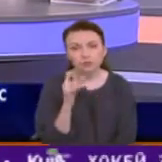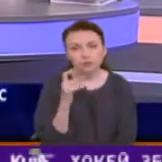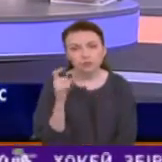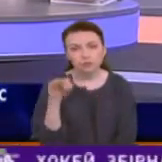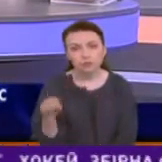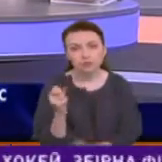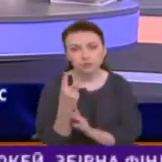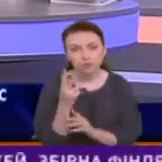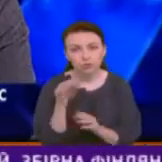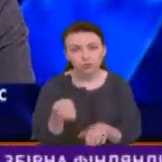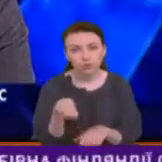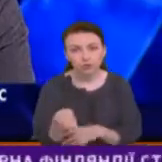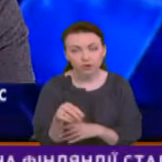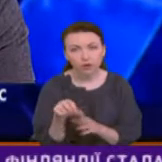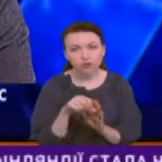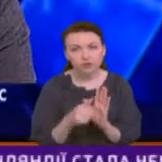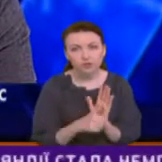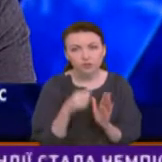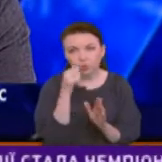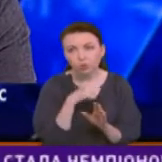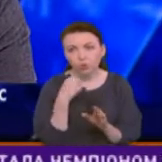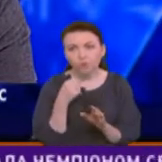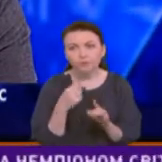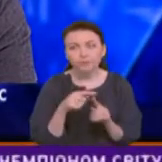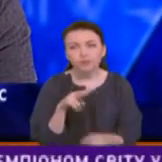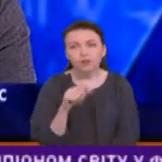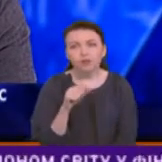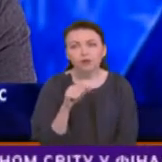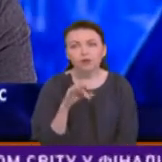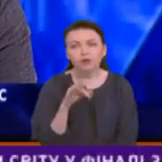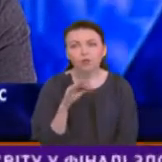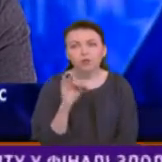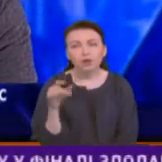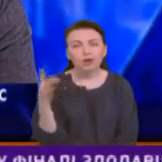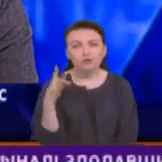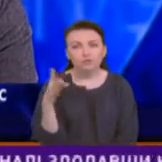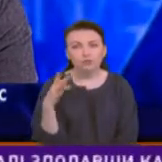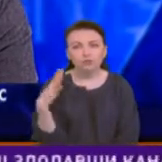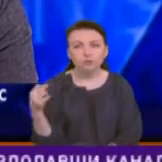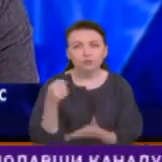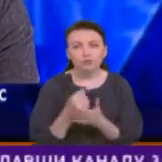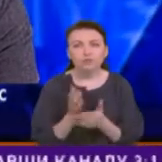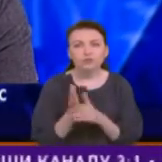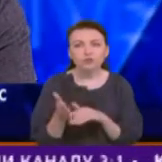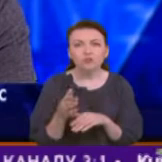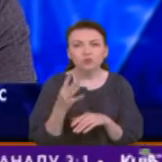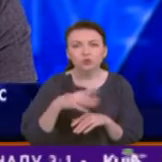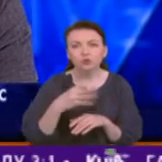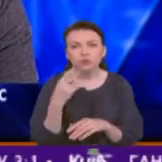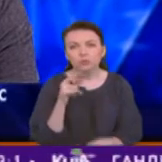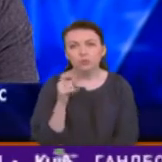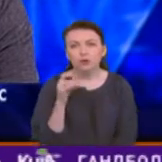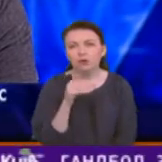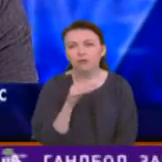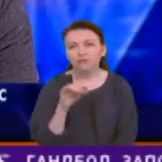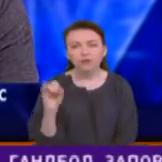травня 16-го року, владика Іларіон Рівненський був призначений екзархом на Західну Європу, тоді він заходив на 44 парафії,